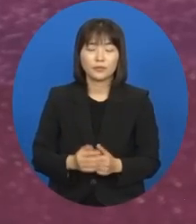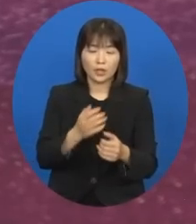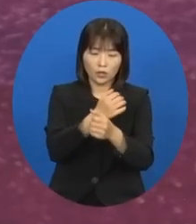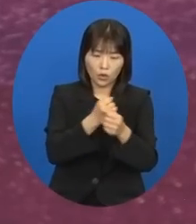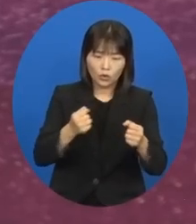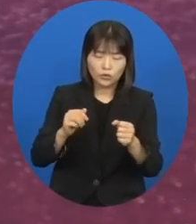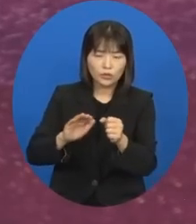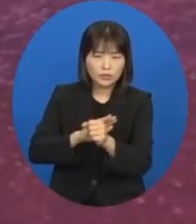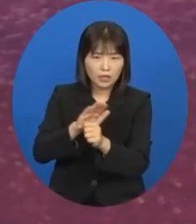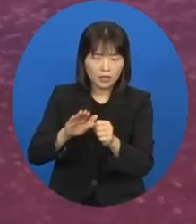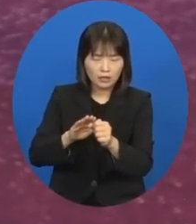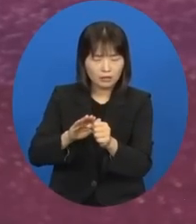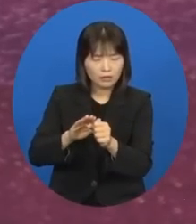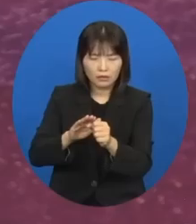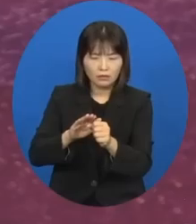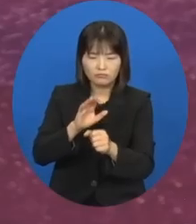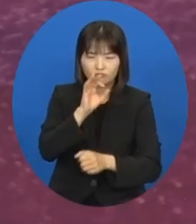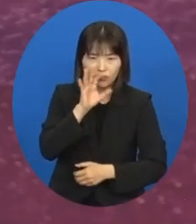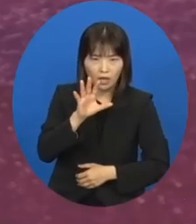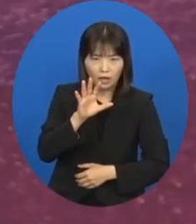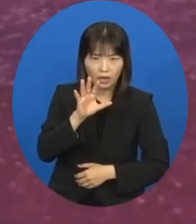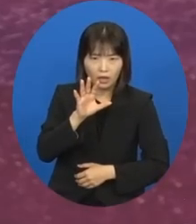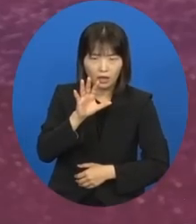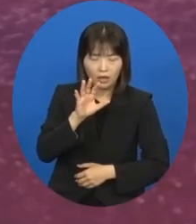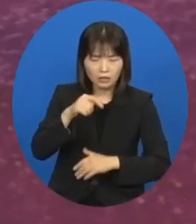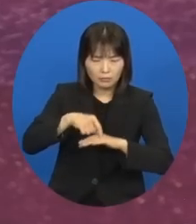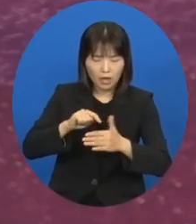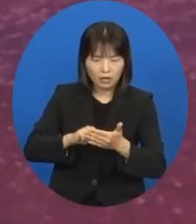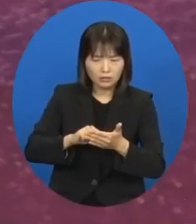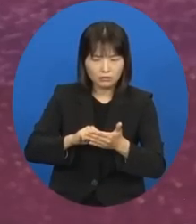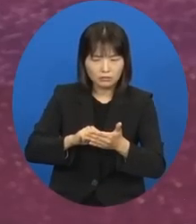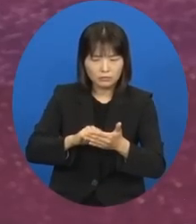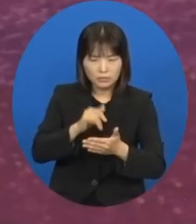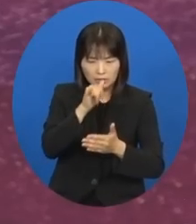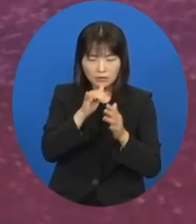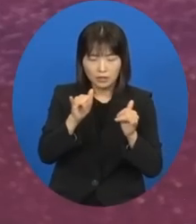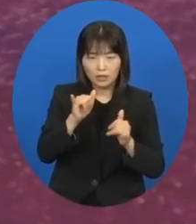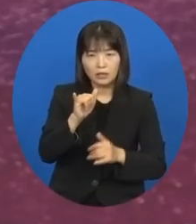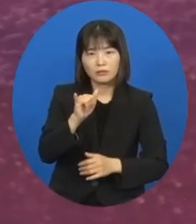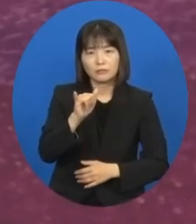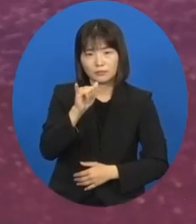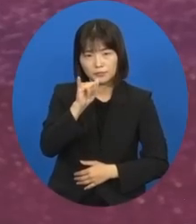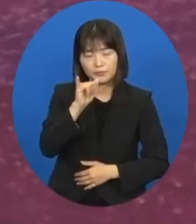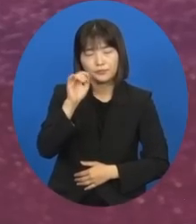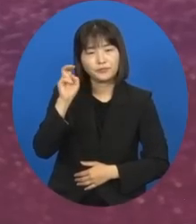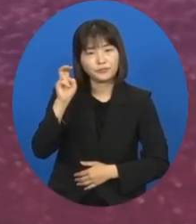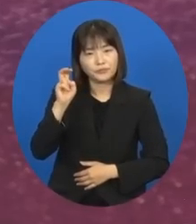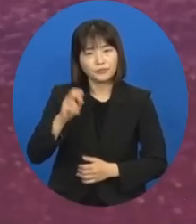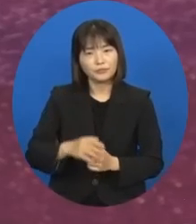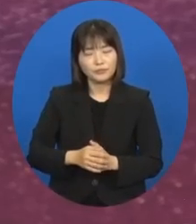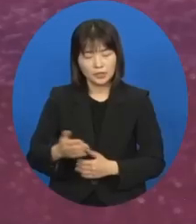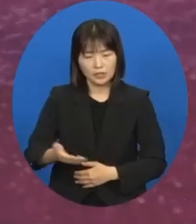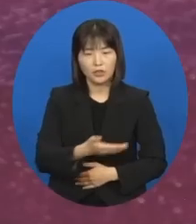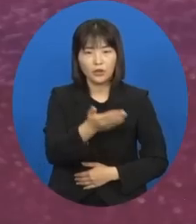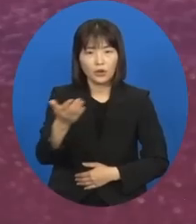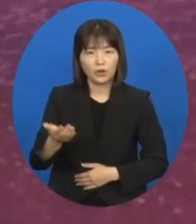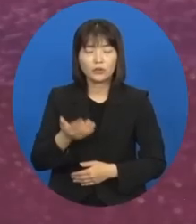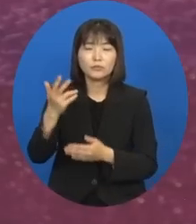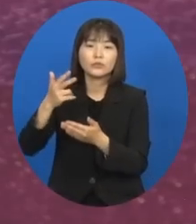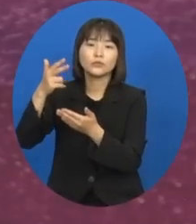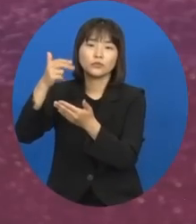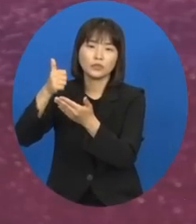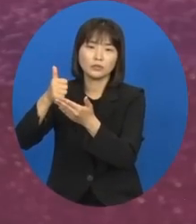용서 사랑할 수 없어요 그런 마음이 여전히 있는 분들 계실 것은 여러분 주님은